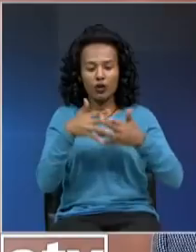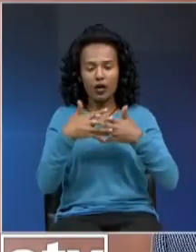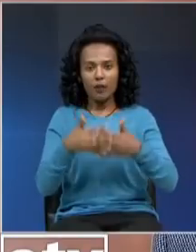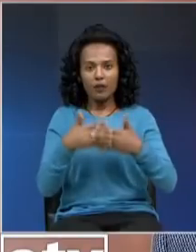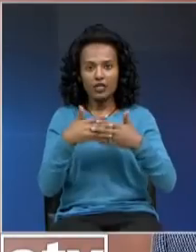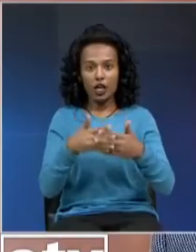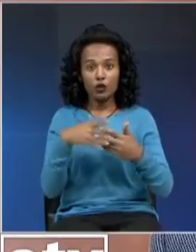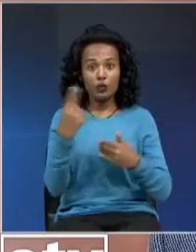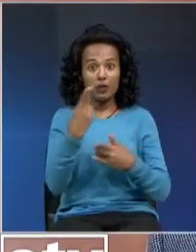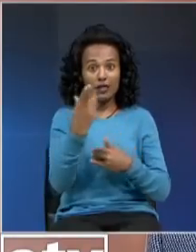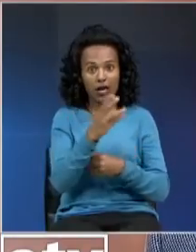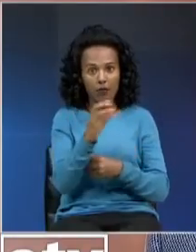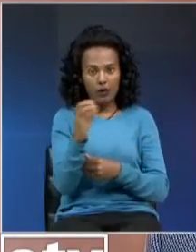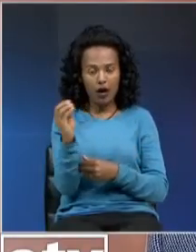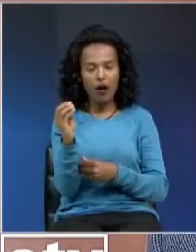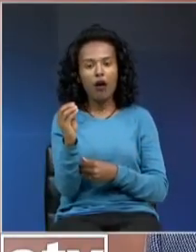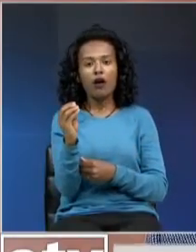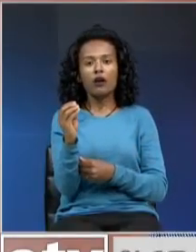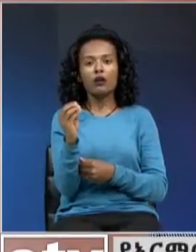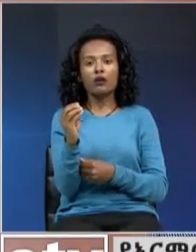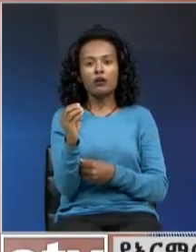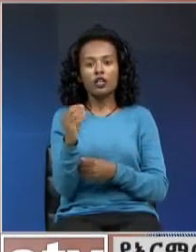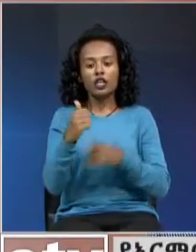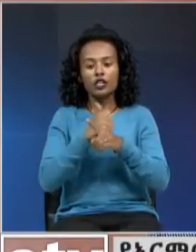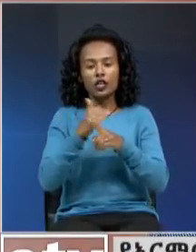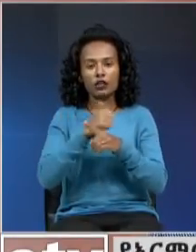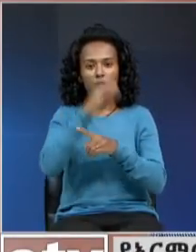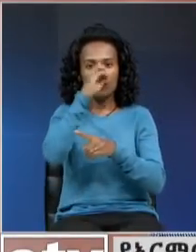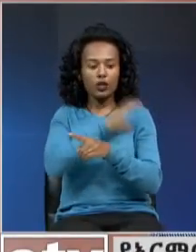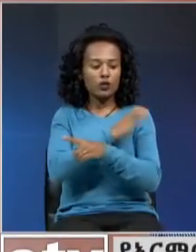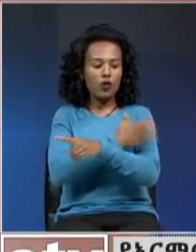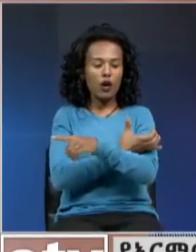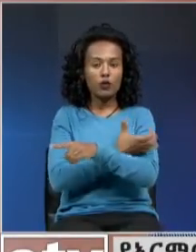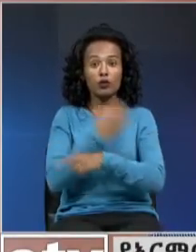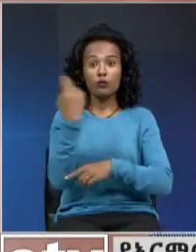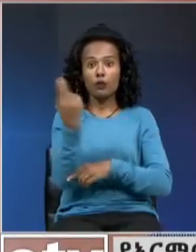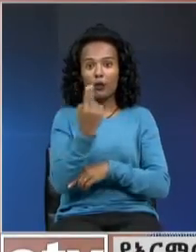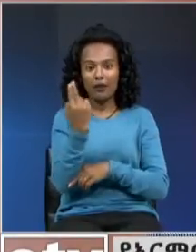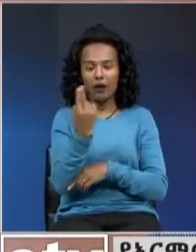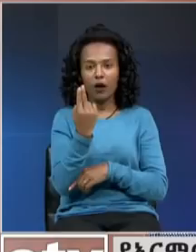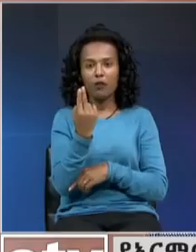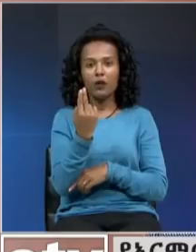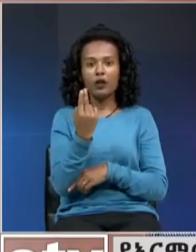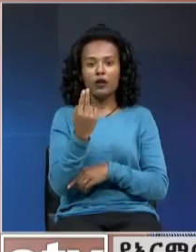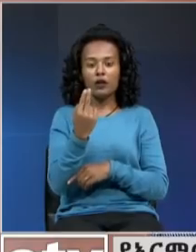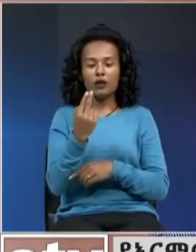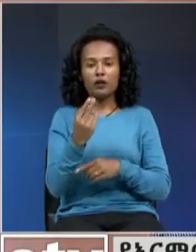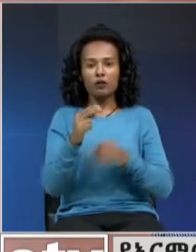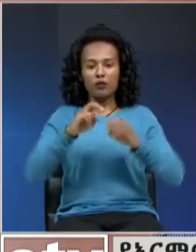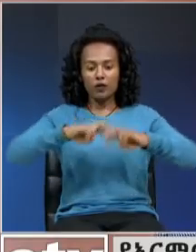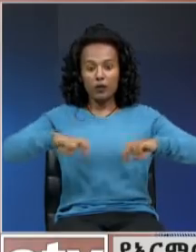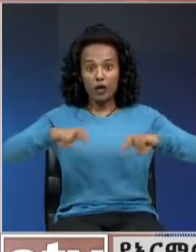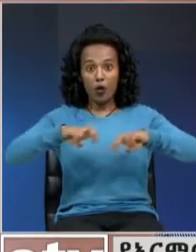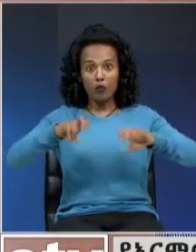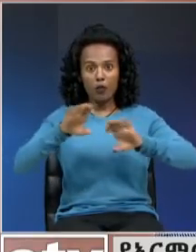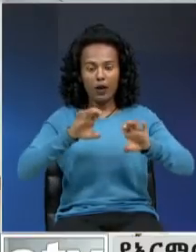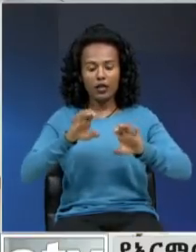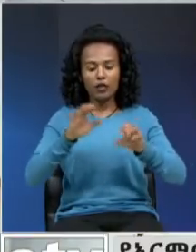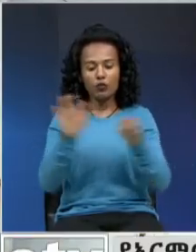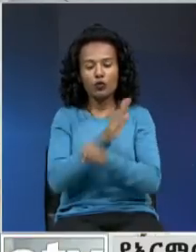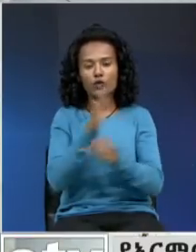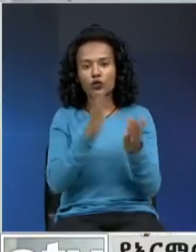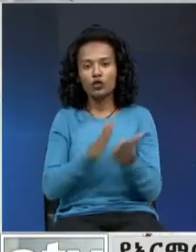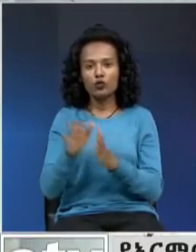መሳሪያዎች በመጠቀምና የሰለጠኑ የሰው ኃይሎችን በመጠቀም ምርመራውን ለማድረግ ሙሉ ዝግጅት